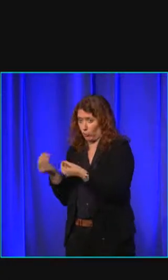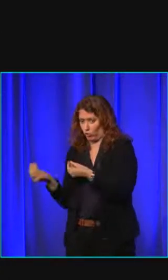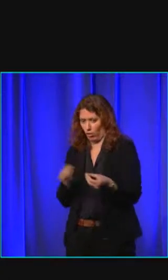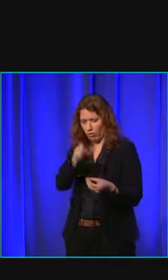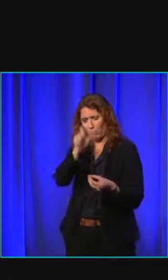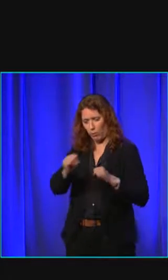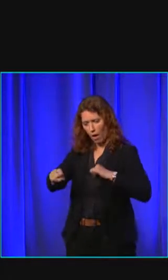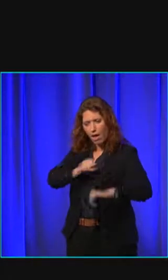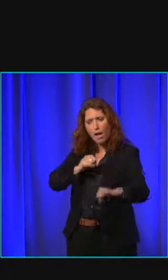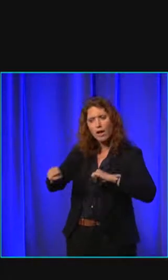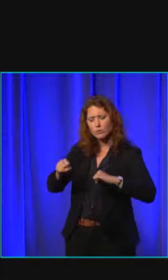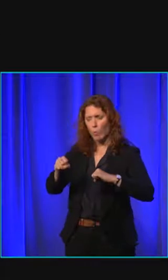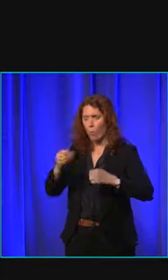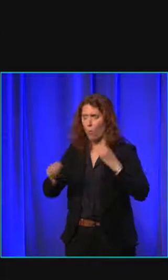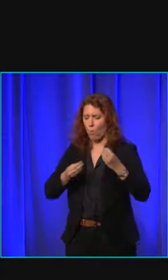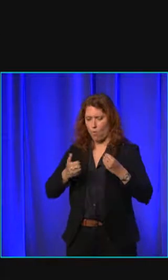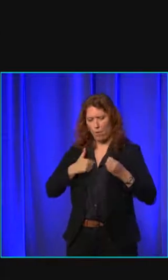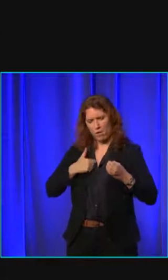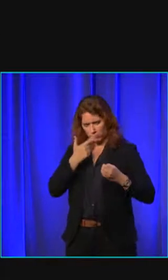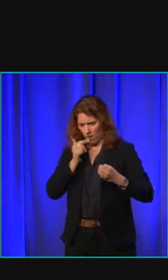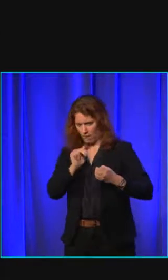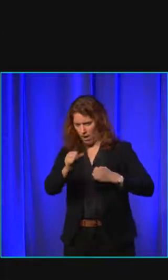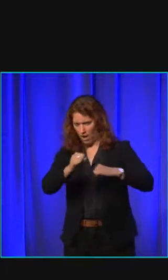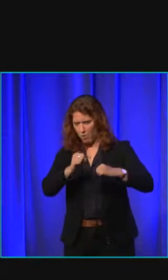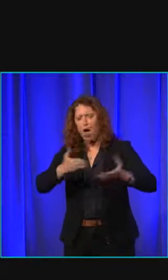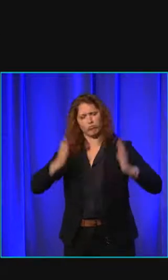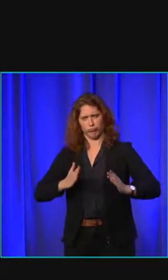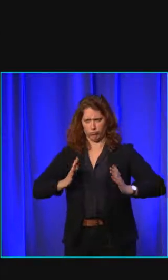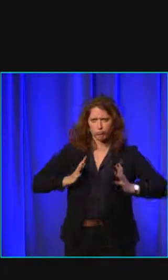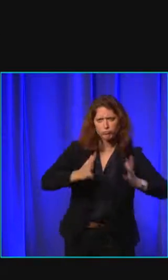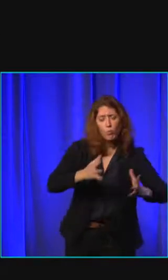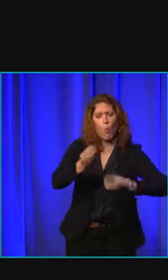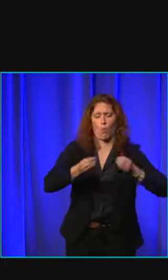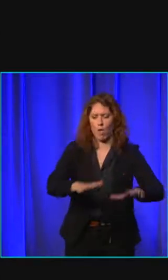une action, de décider de se désengager de cette action. Voilà.